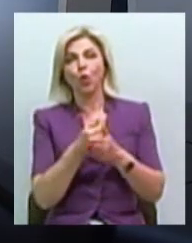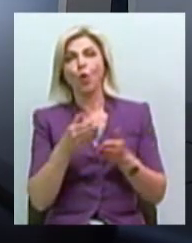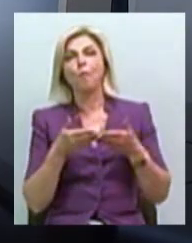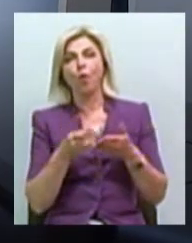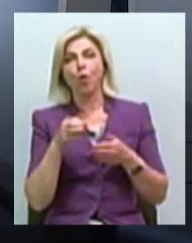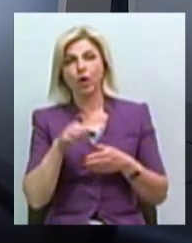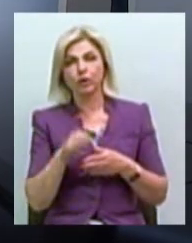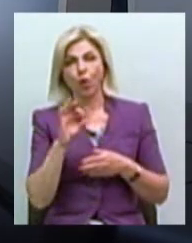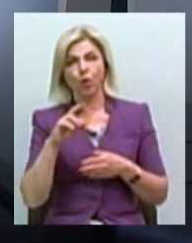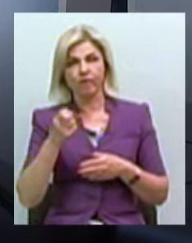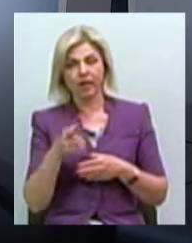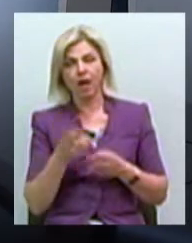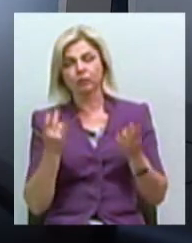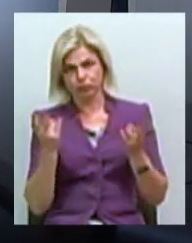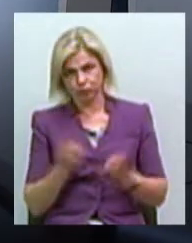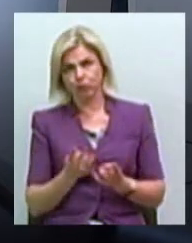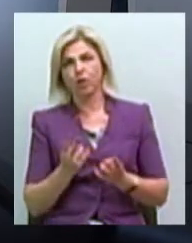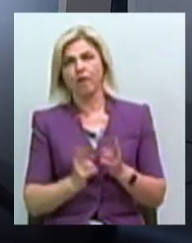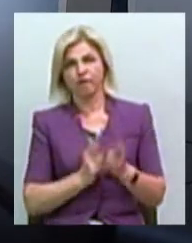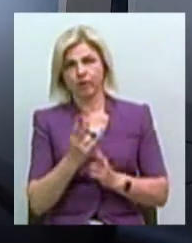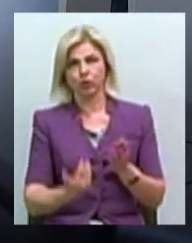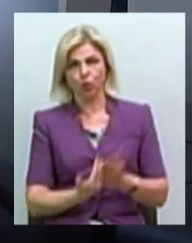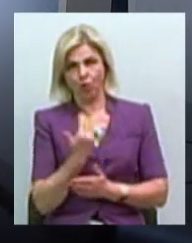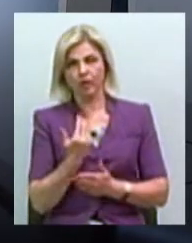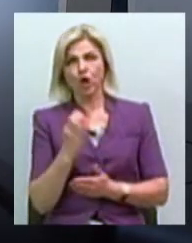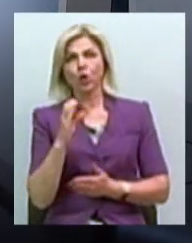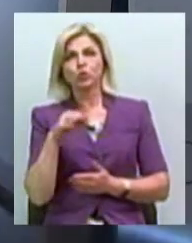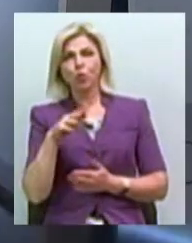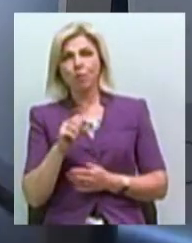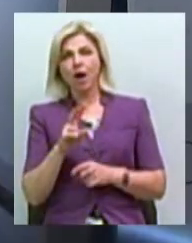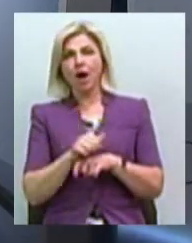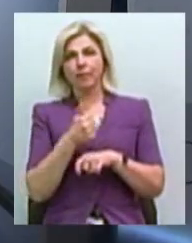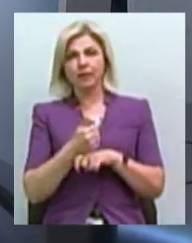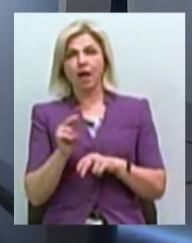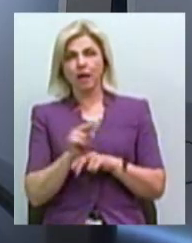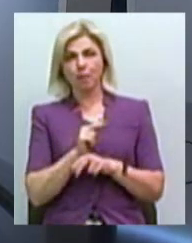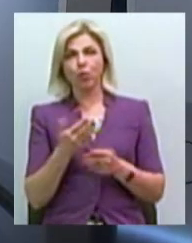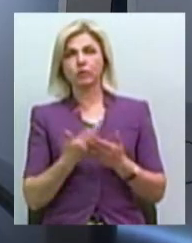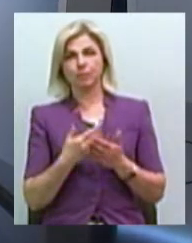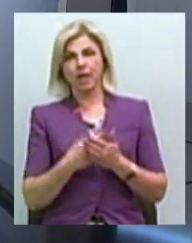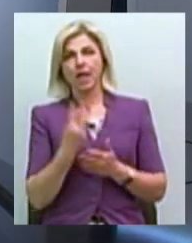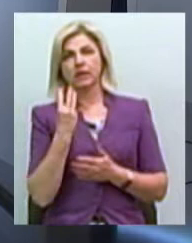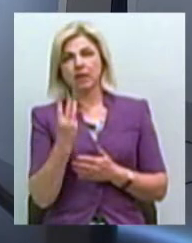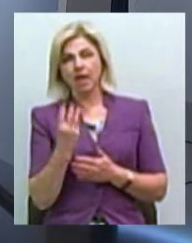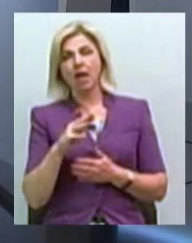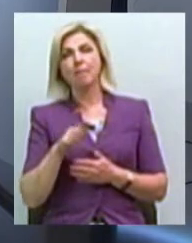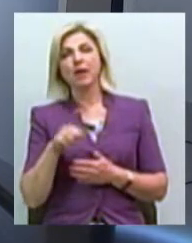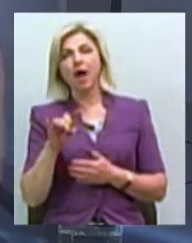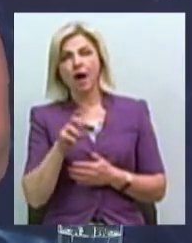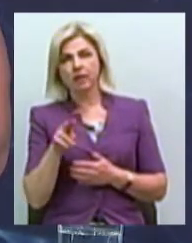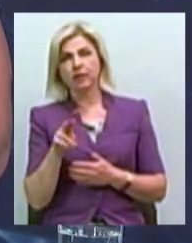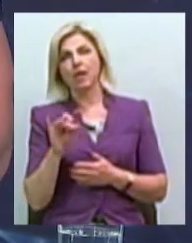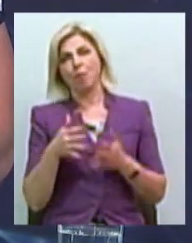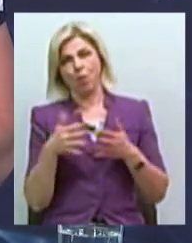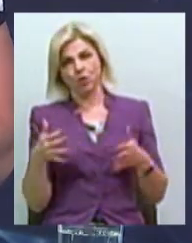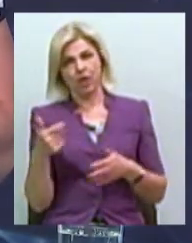сьогодні потребують відновлення. І сума на їх відновлення або на капітальний ремонт, поточний ремонт сягає 3 мільярдів і більше гривень.